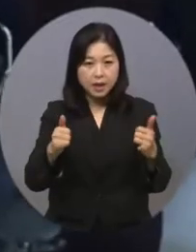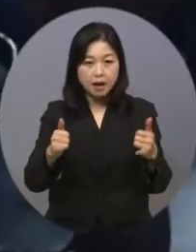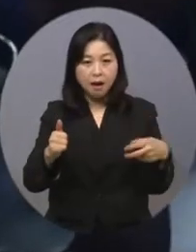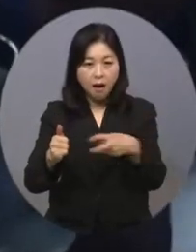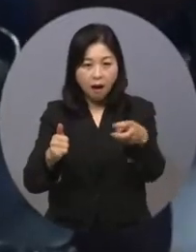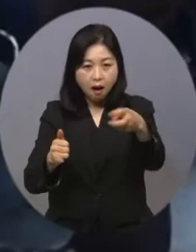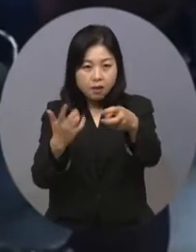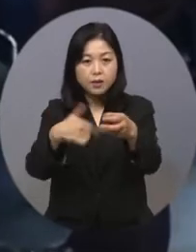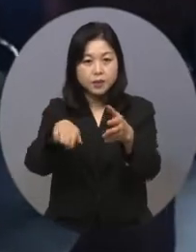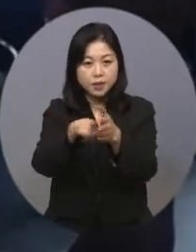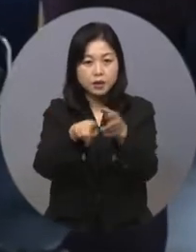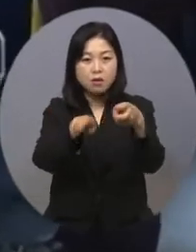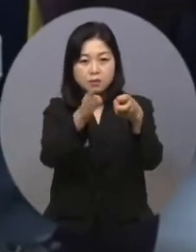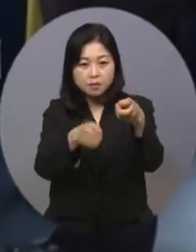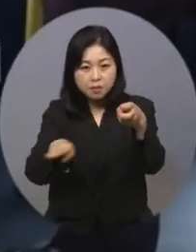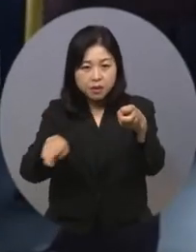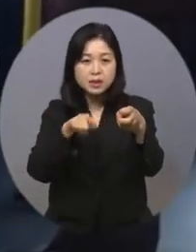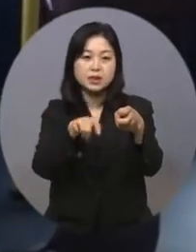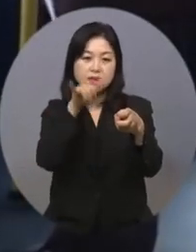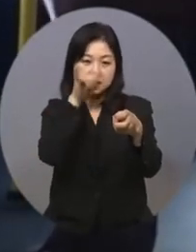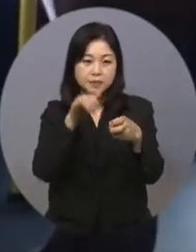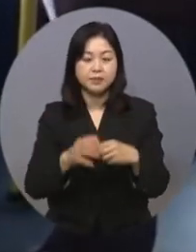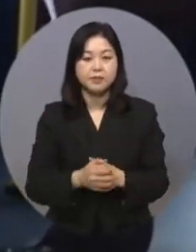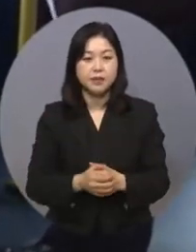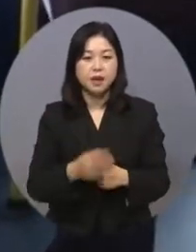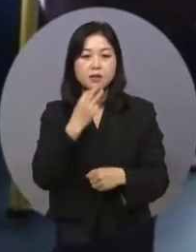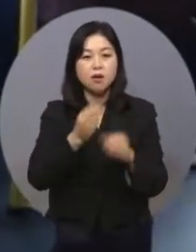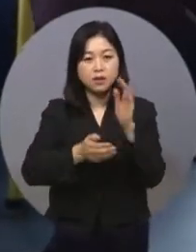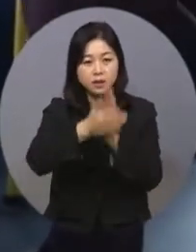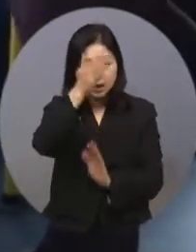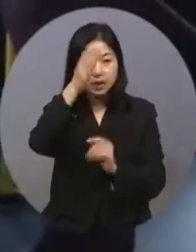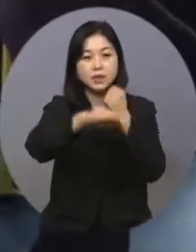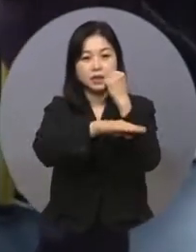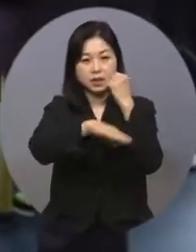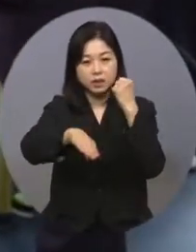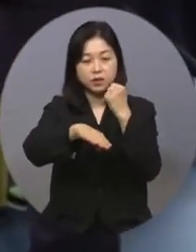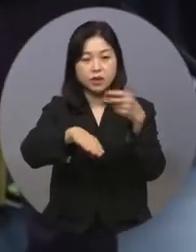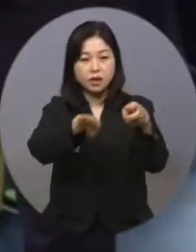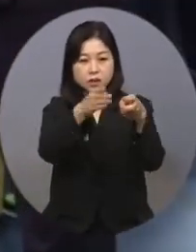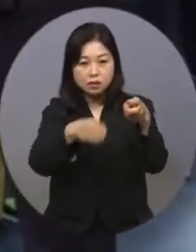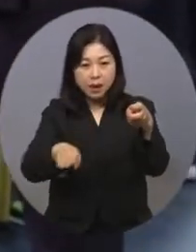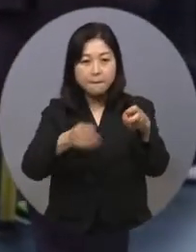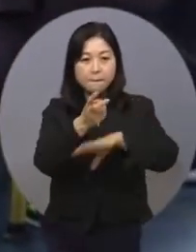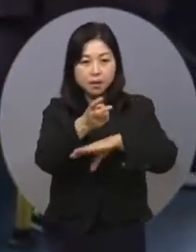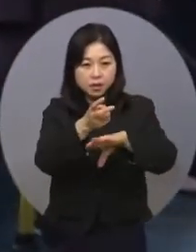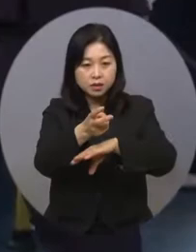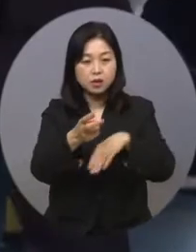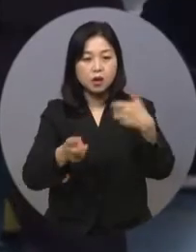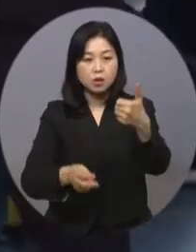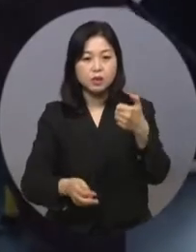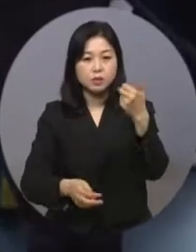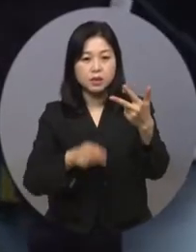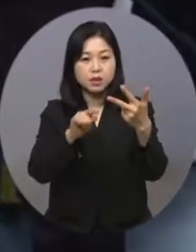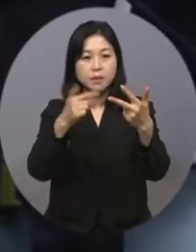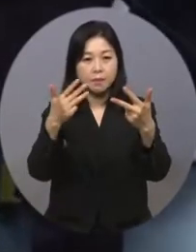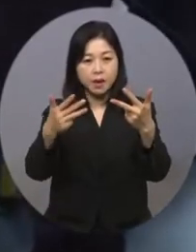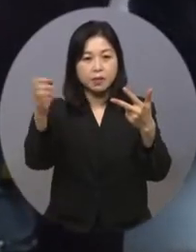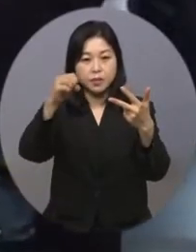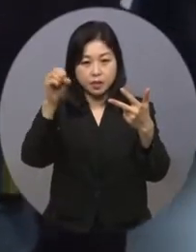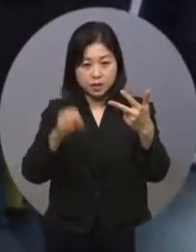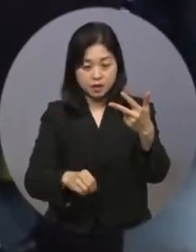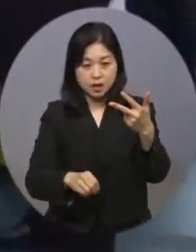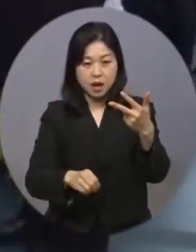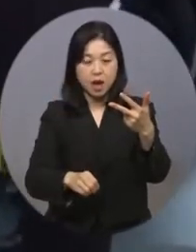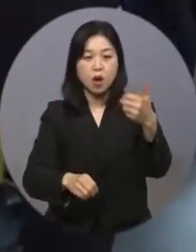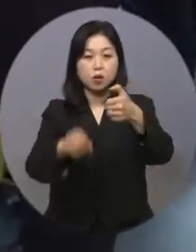있습니다 서울시 기준 저상버스 도입 율은 57.8% 로 전체 퍼 스탭이 절반이 저상 버스가